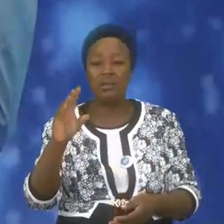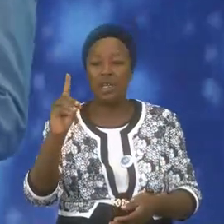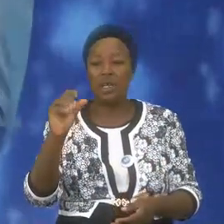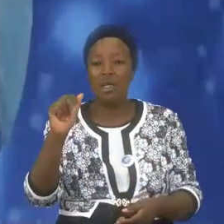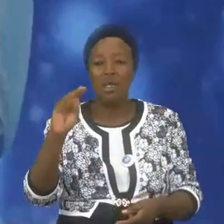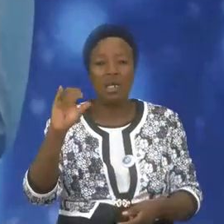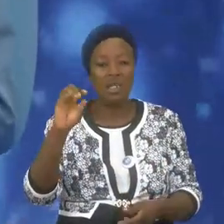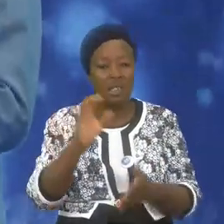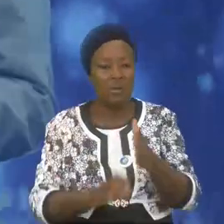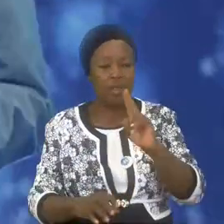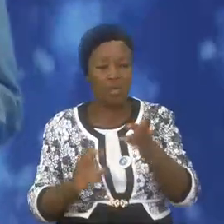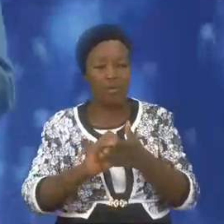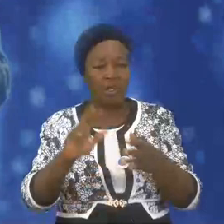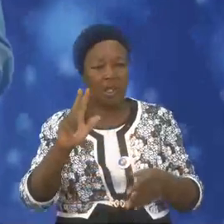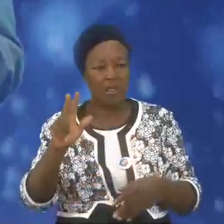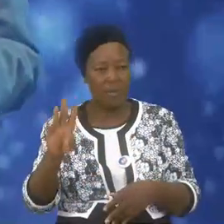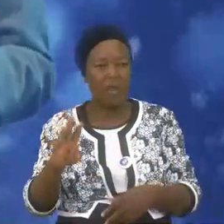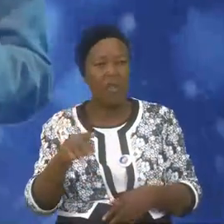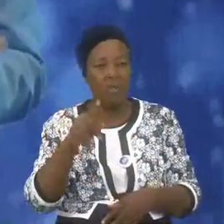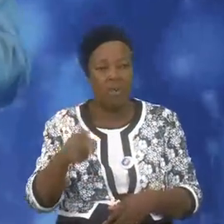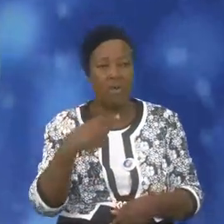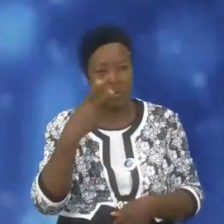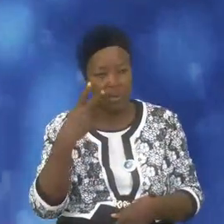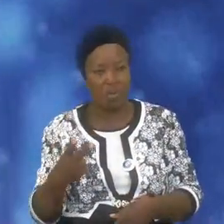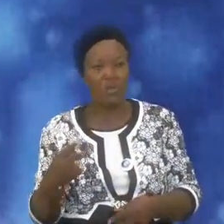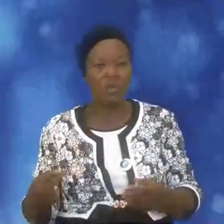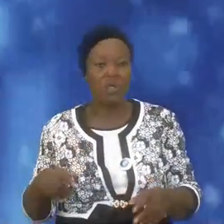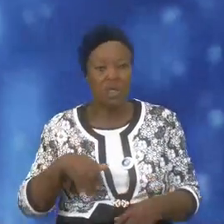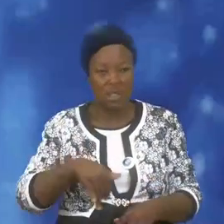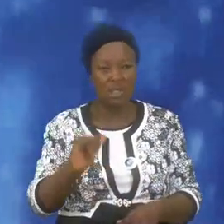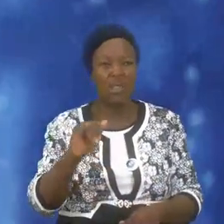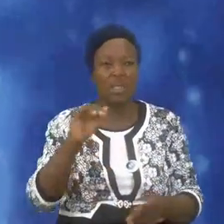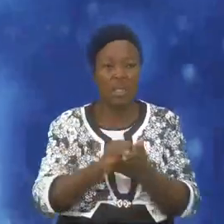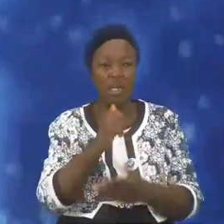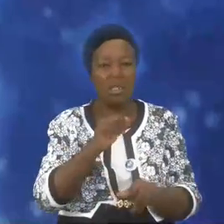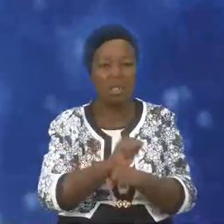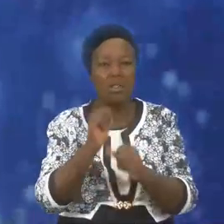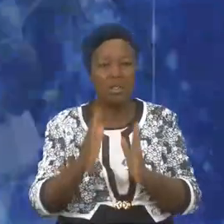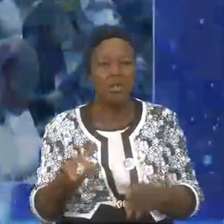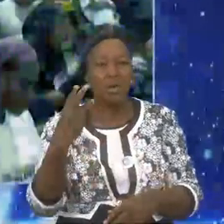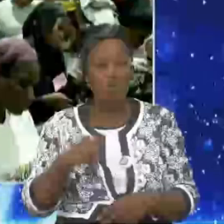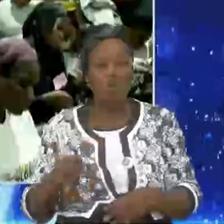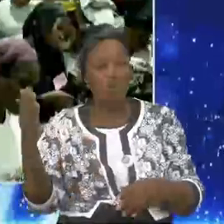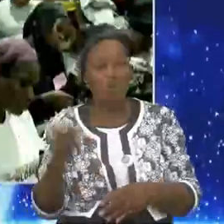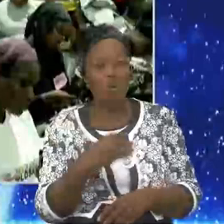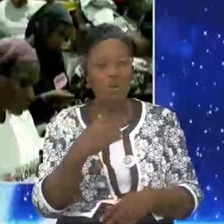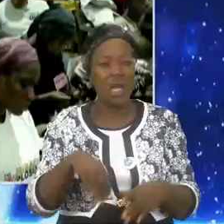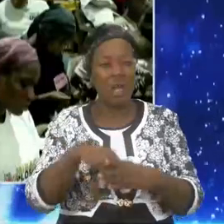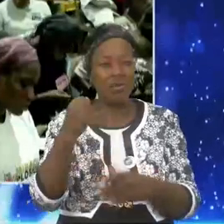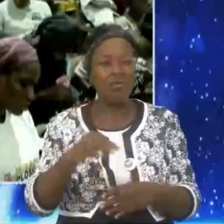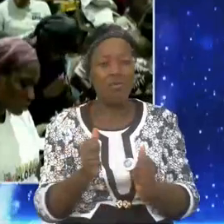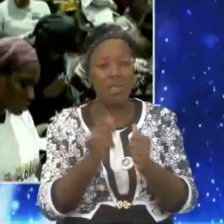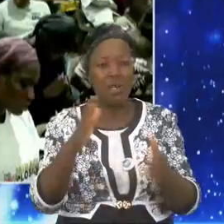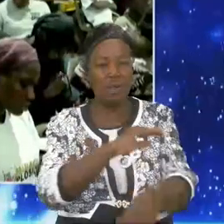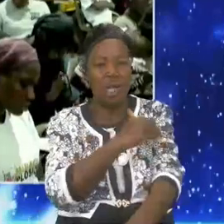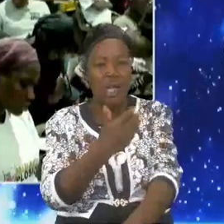34. Tu regardais. Lorsqu'une pierre se détacha sans le secours d'aucune main, frappa